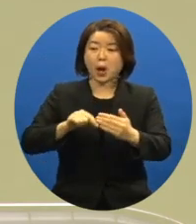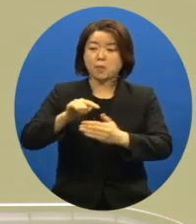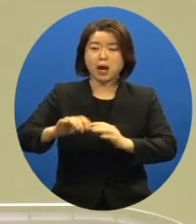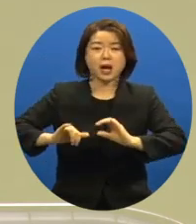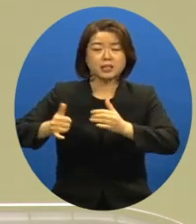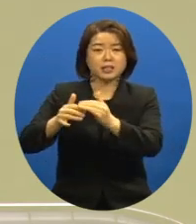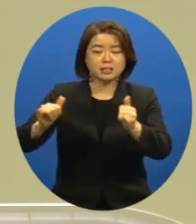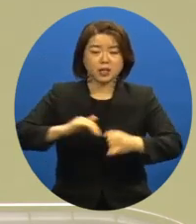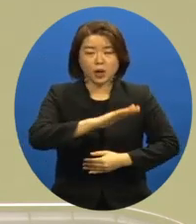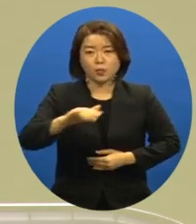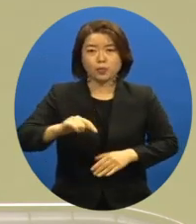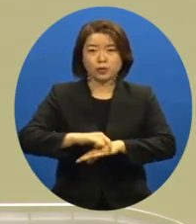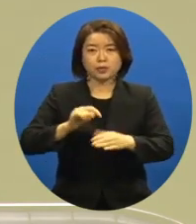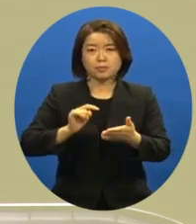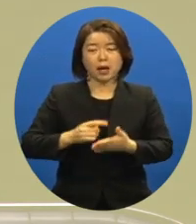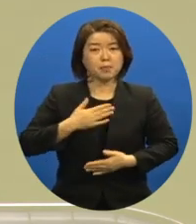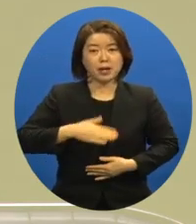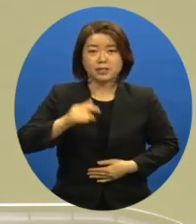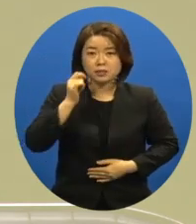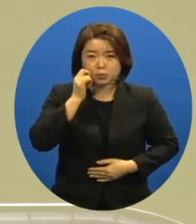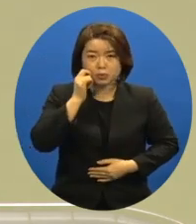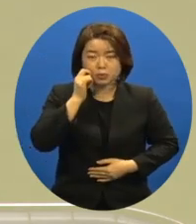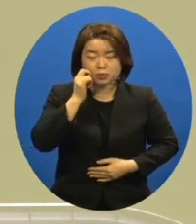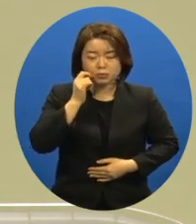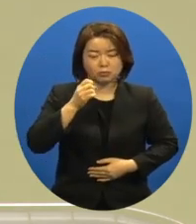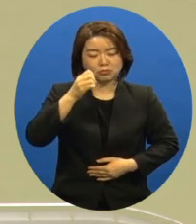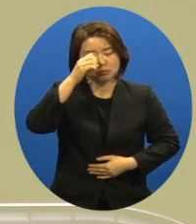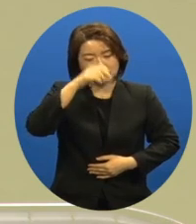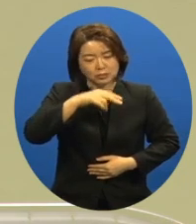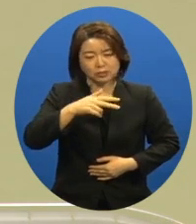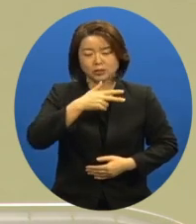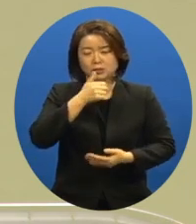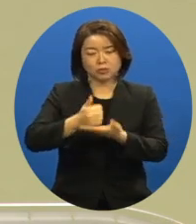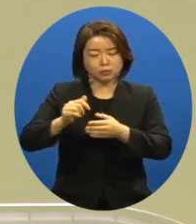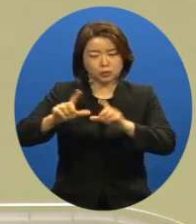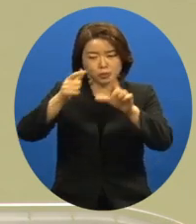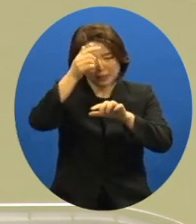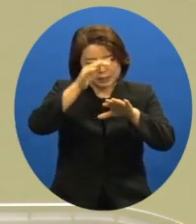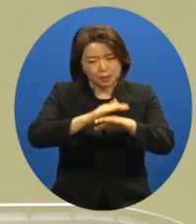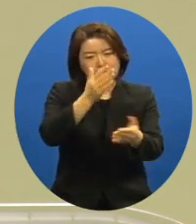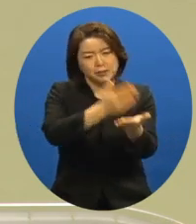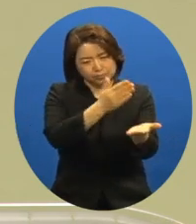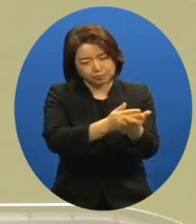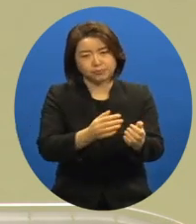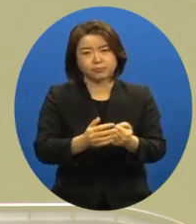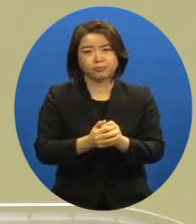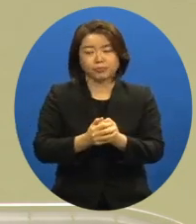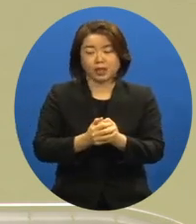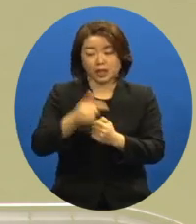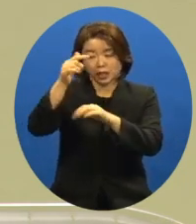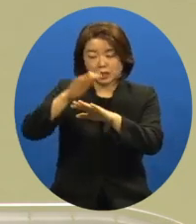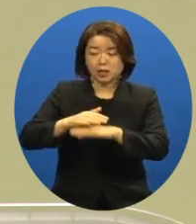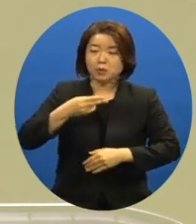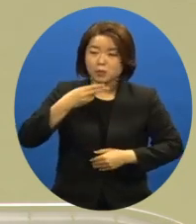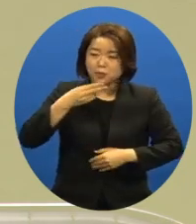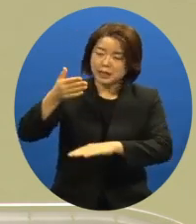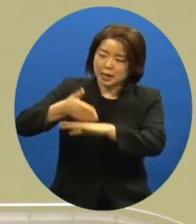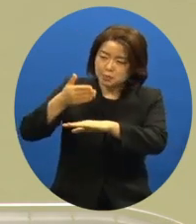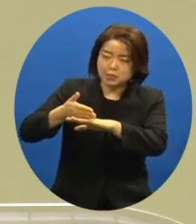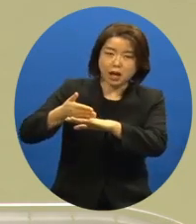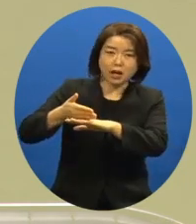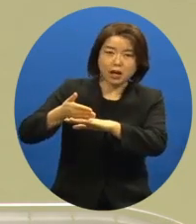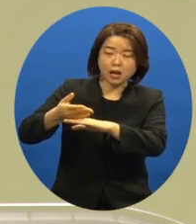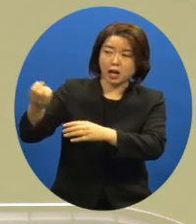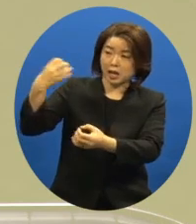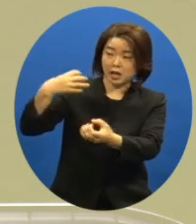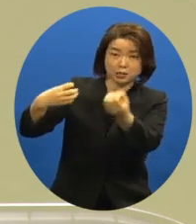못하고 그저 주일에 예배 드리지 마세요, 또 예배 드리지 않아서 감사합니다,